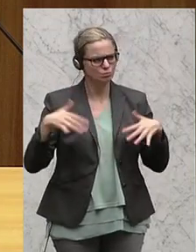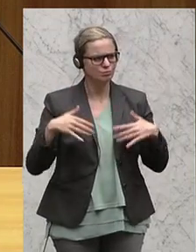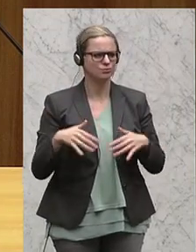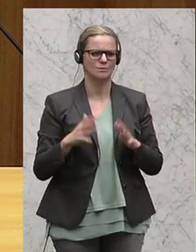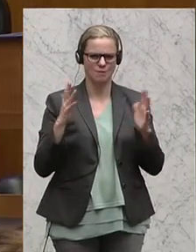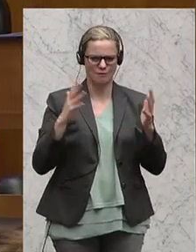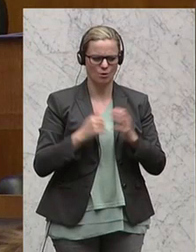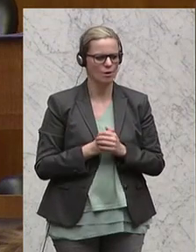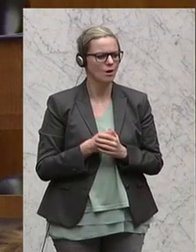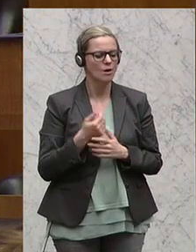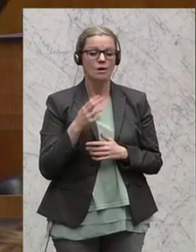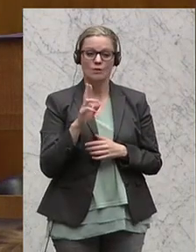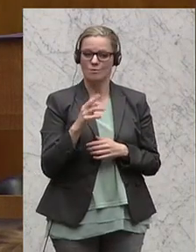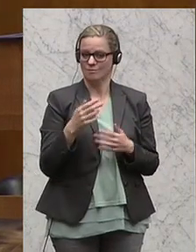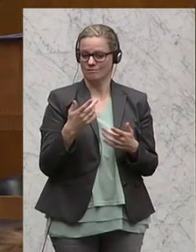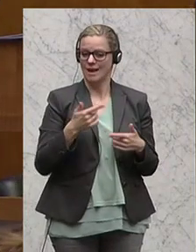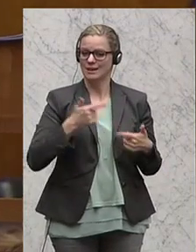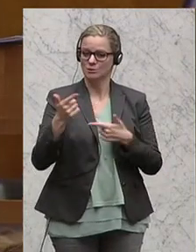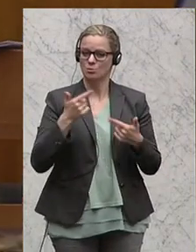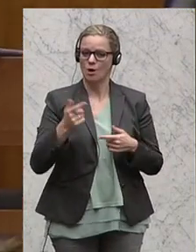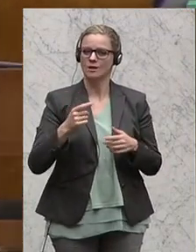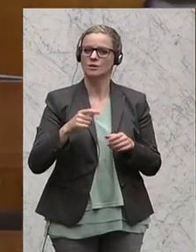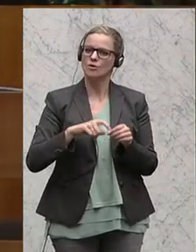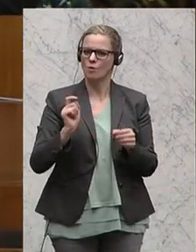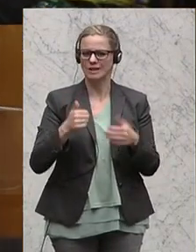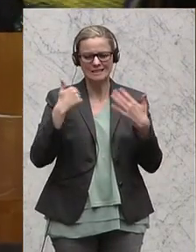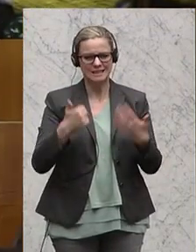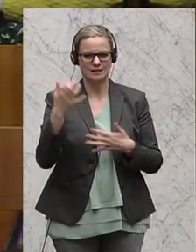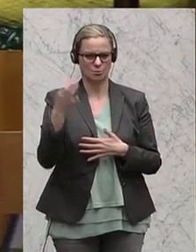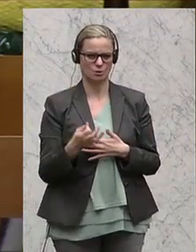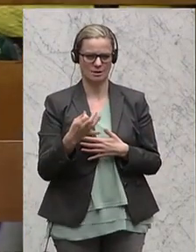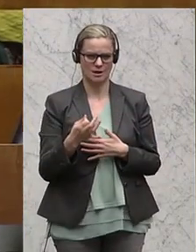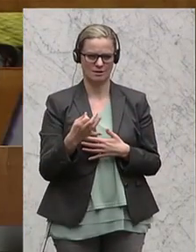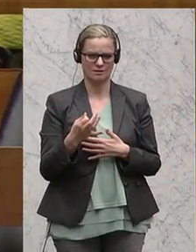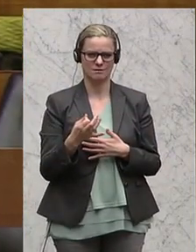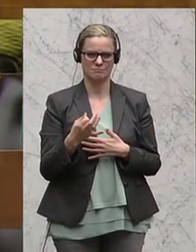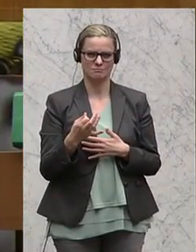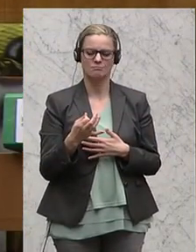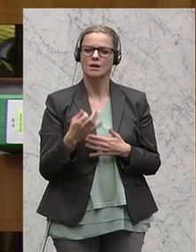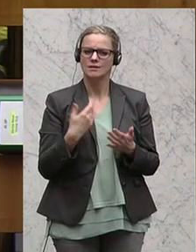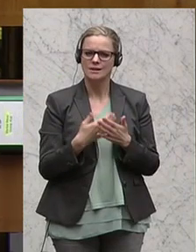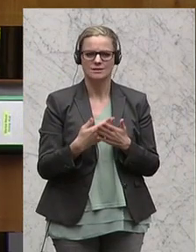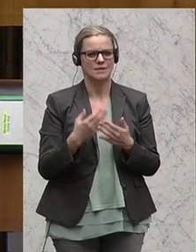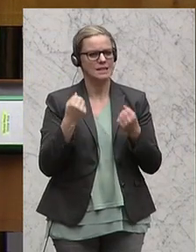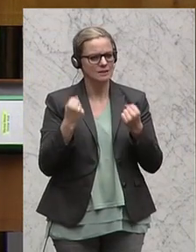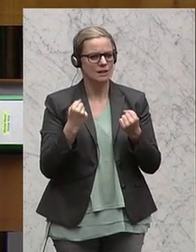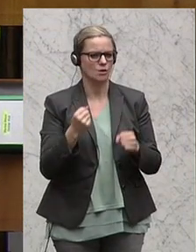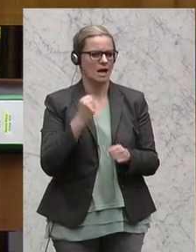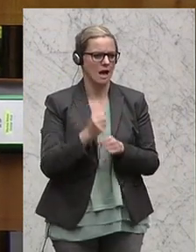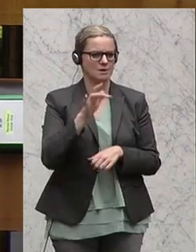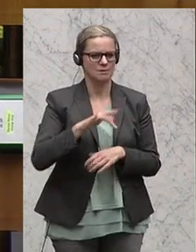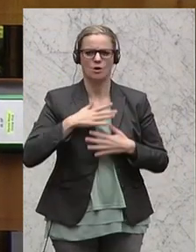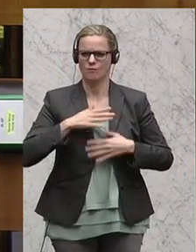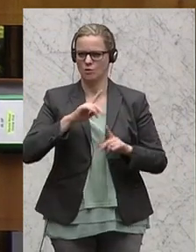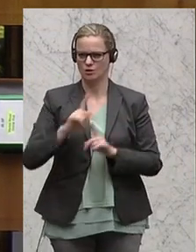sie sichern unsere 60-prozentige Exportquote, damit unsere Arbeitsplätze und unseren Wohlstand. Und ich kann Ihnen versichern, die